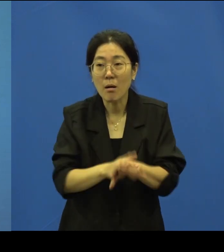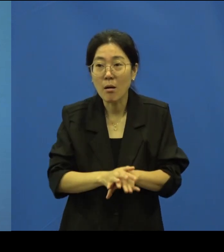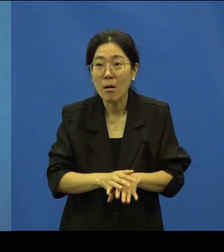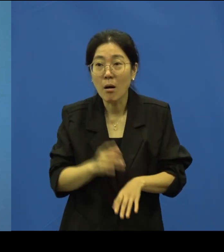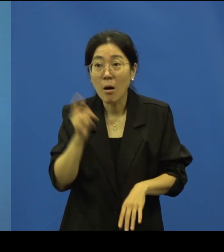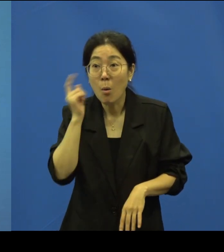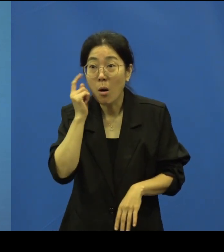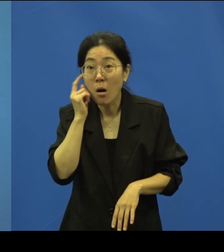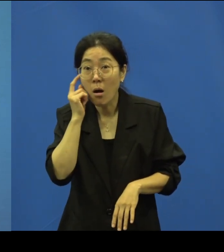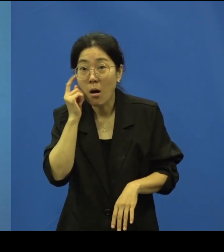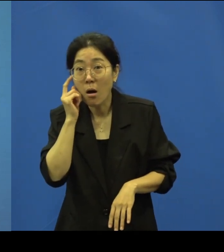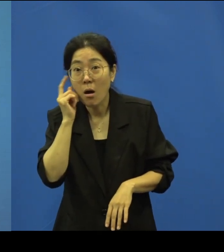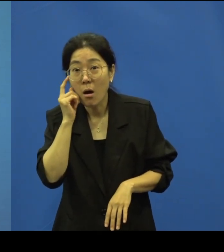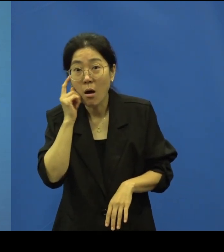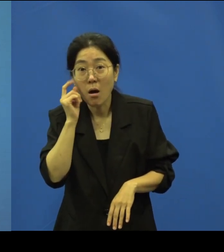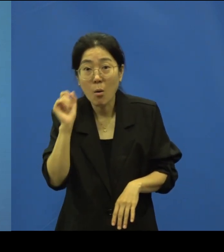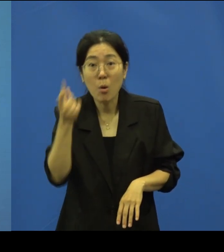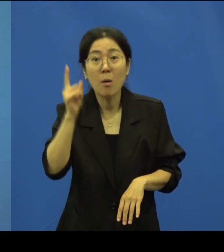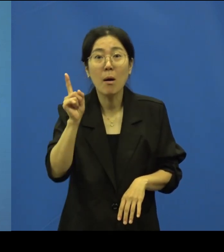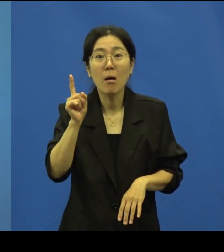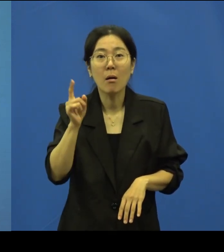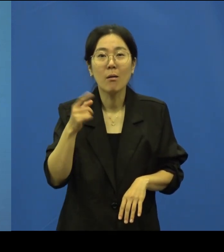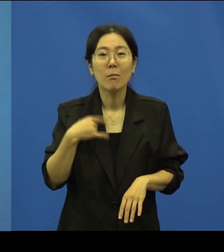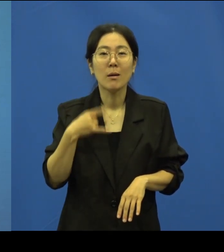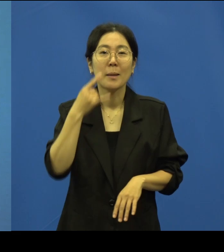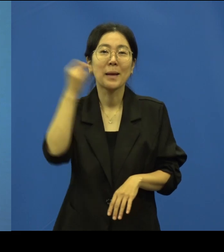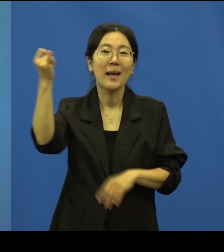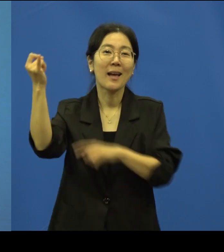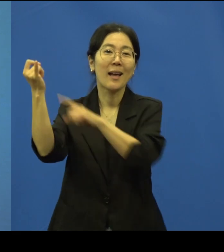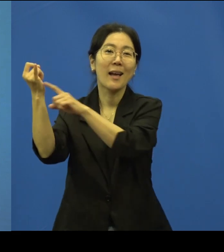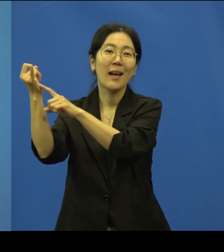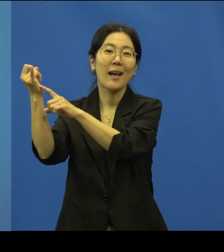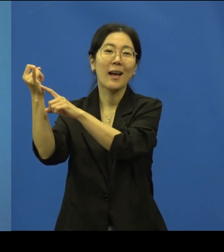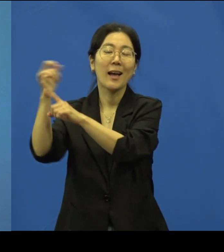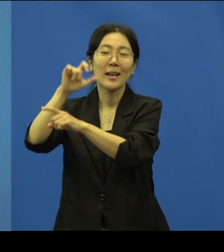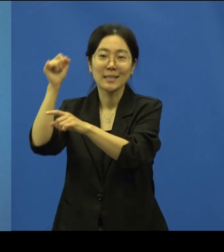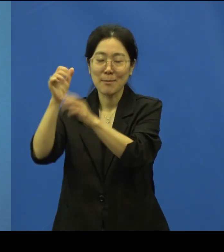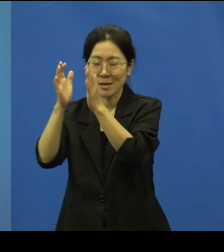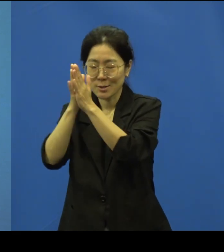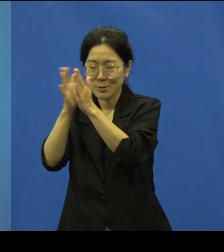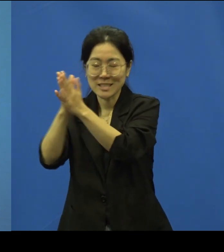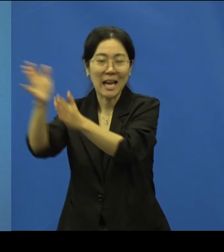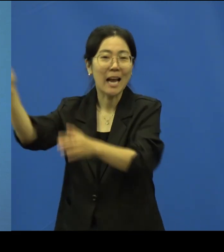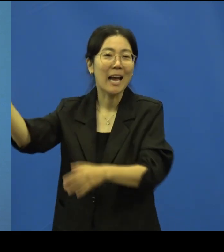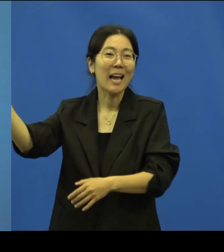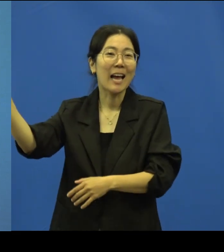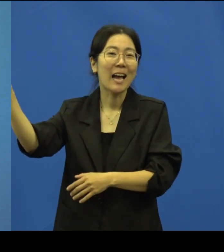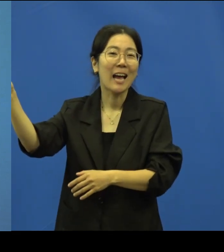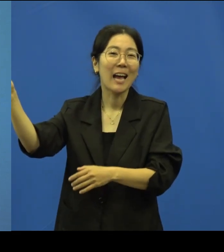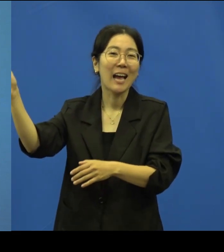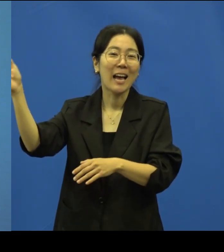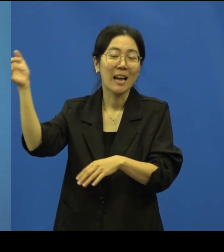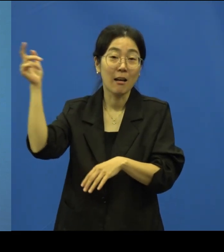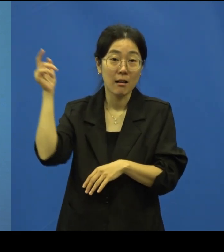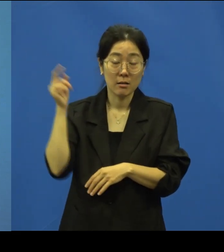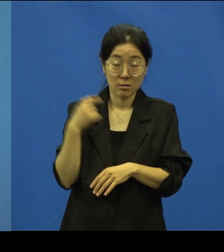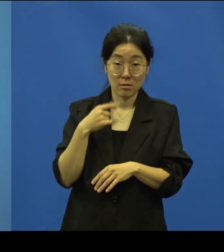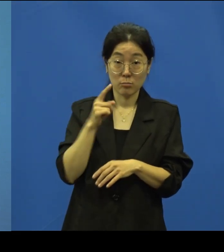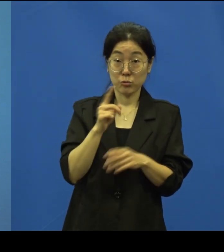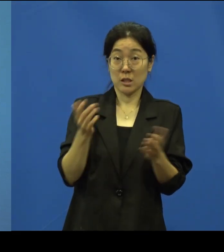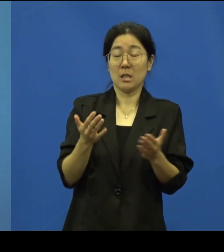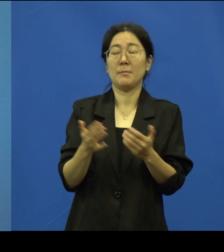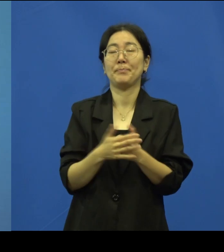바로 그때예요. 그때 무슨 일이 있었느냐? 저희 아버님이 뇌졸중으로